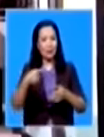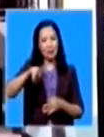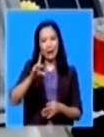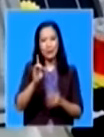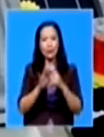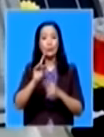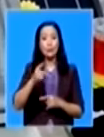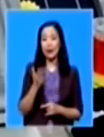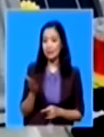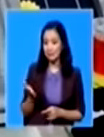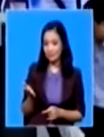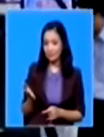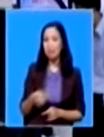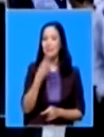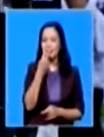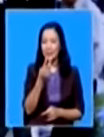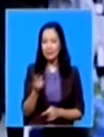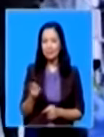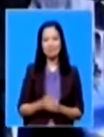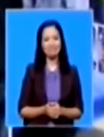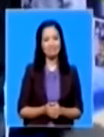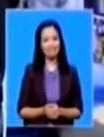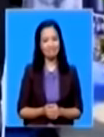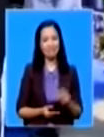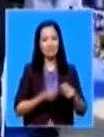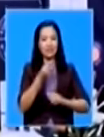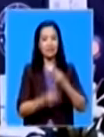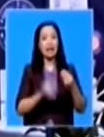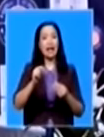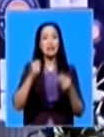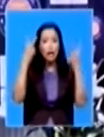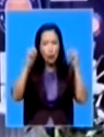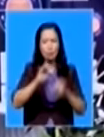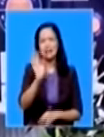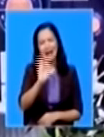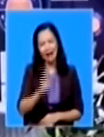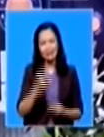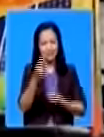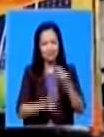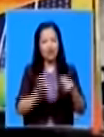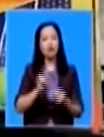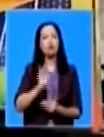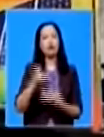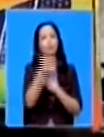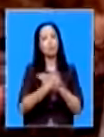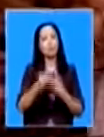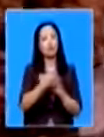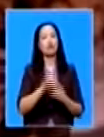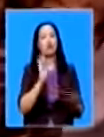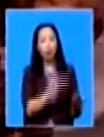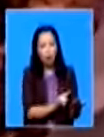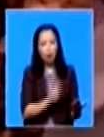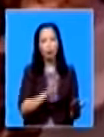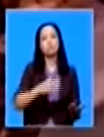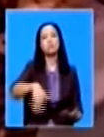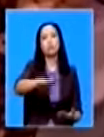บาลนะผมมีแต่คิดแค่นั้นเองบางคนไปเรียกว่าตลาดนายกไม่ใช่หรอกนะตลาดของประเทศของพวกเราเพราะนั้นเราต้องสร้าง